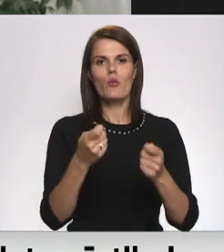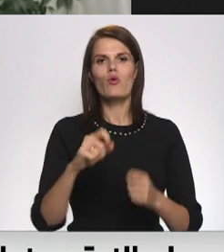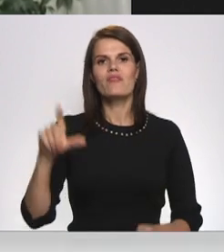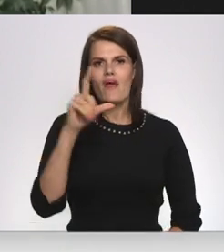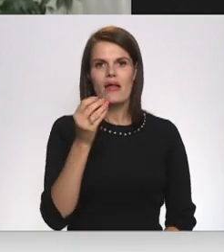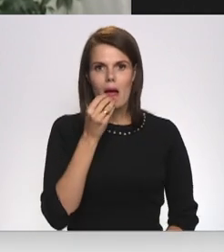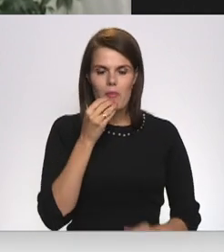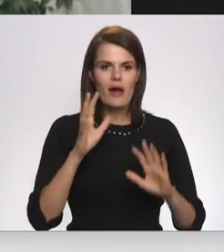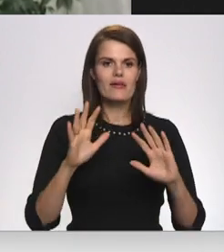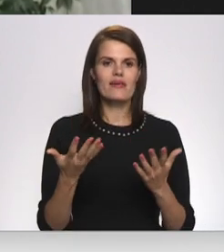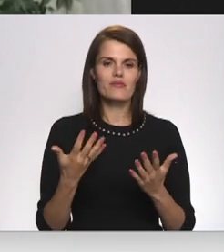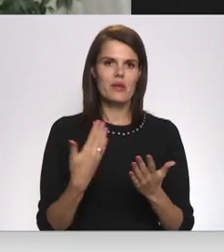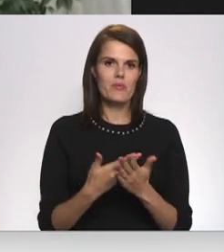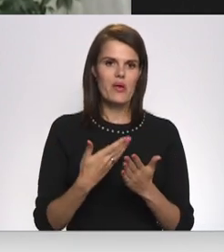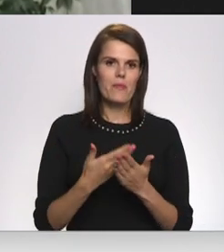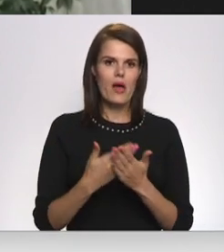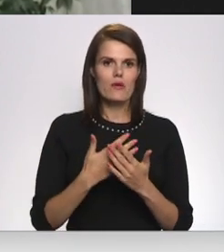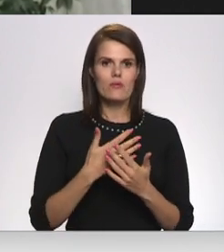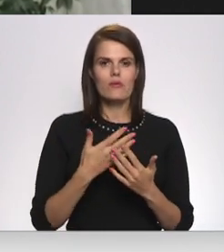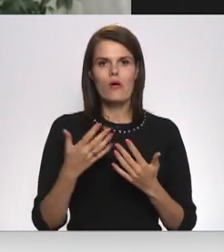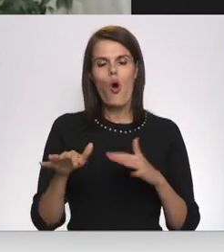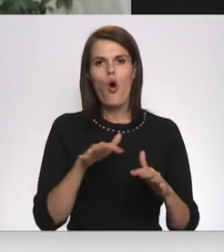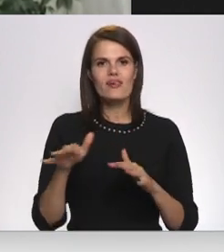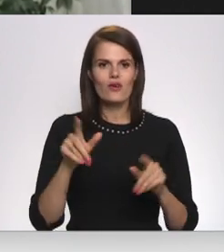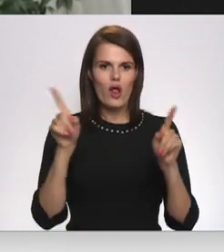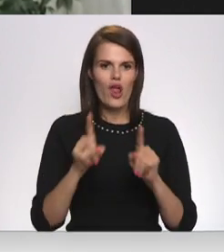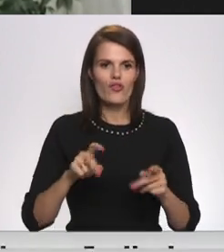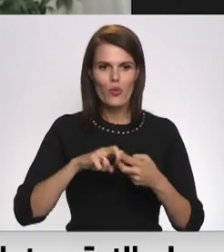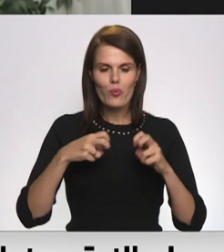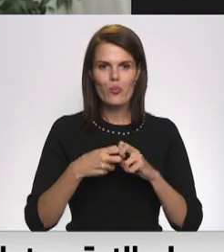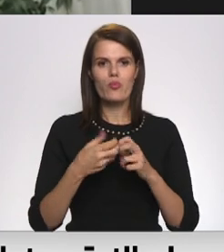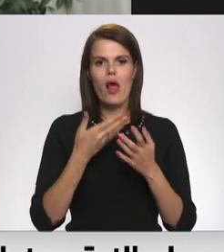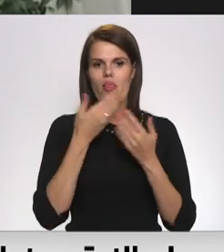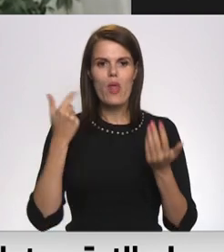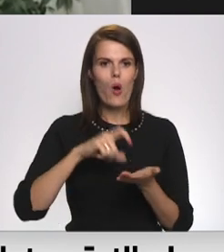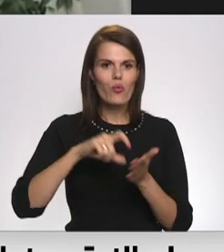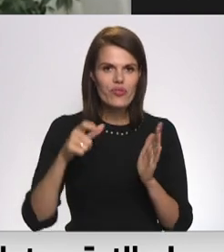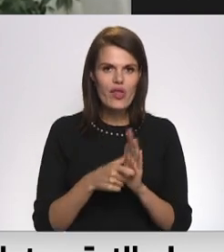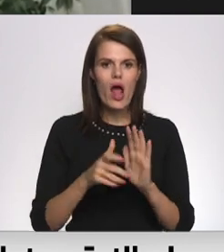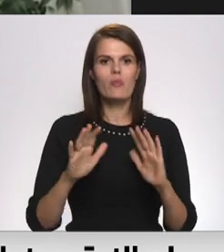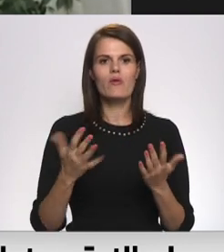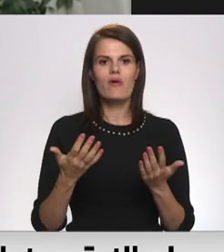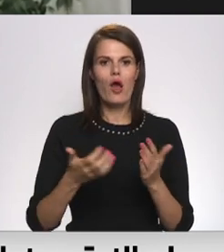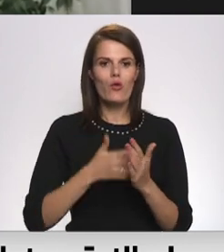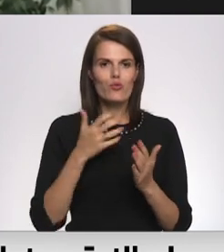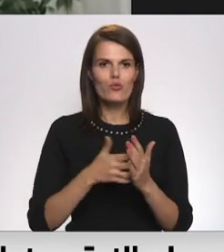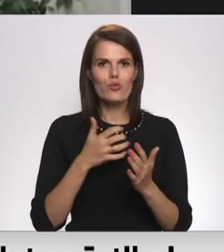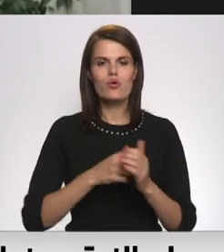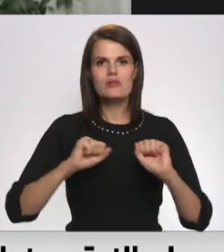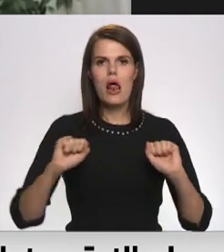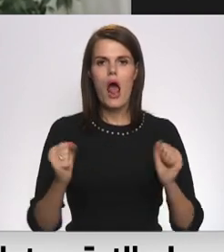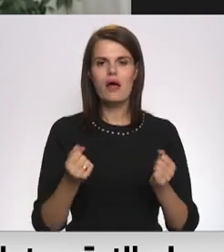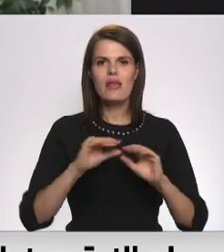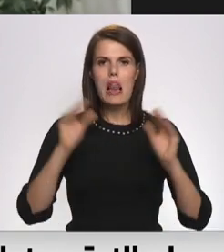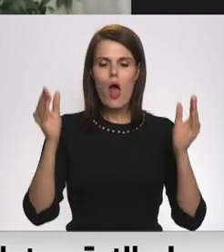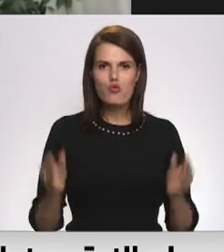ierobežo, piemēram, tīri organizatoriskas lietas ir nav telpu vai trūks, piemēram, atdzesētu